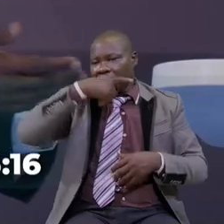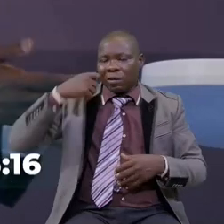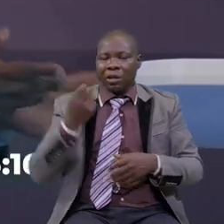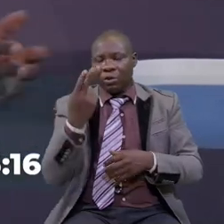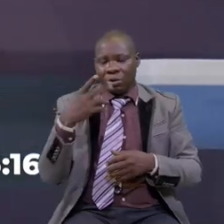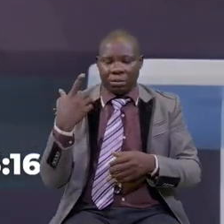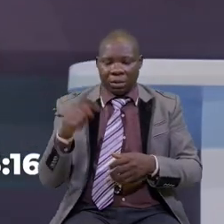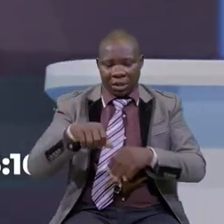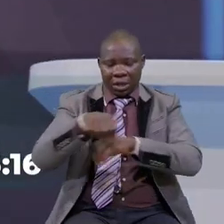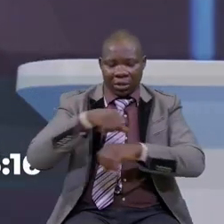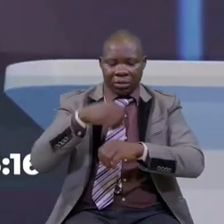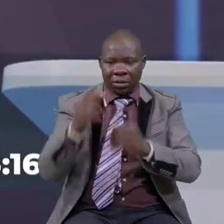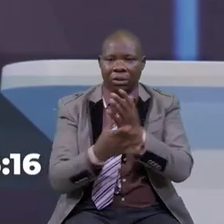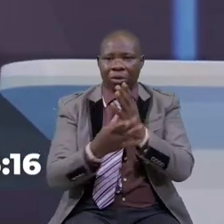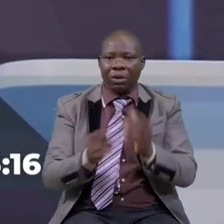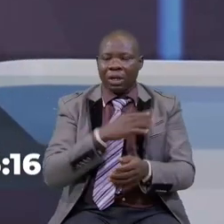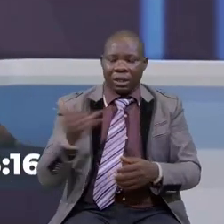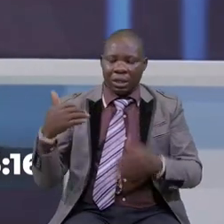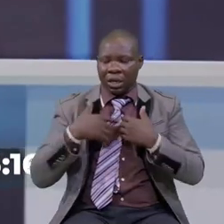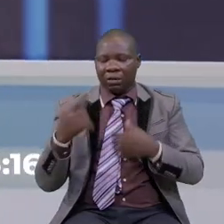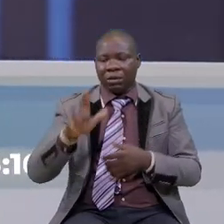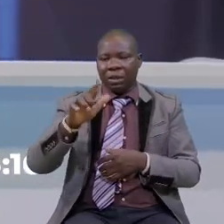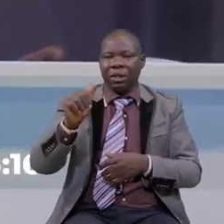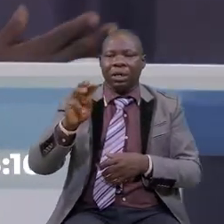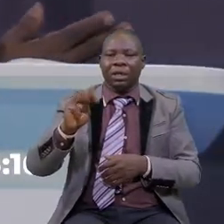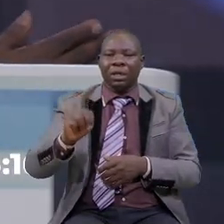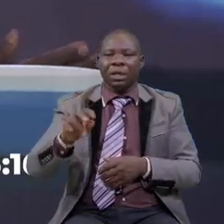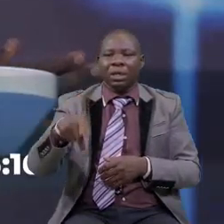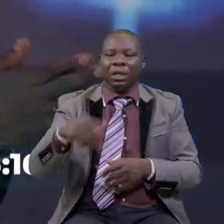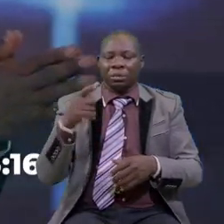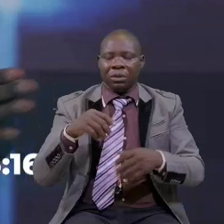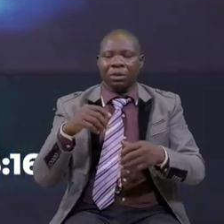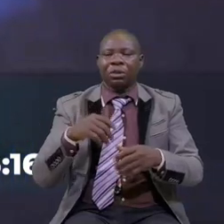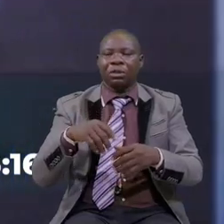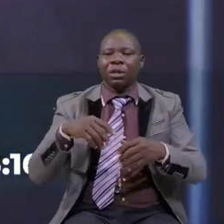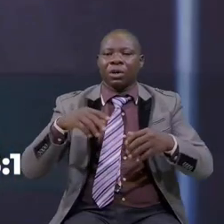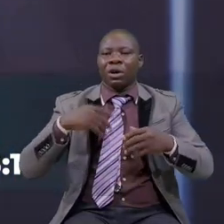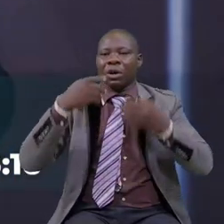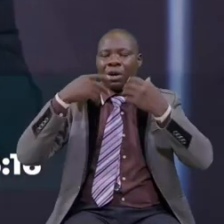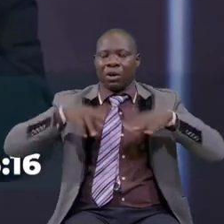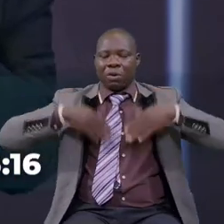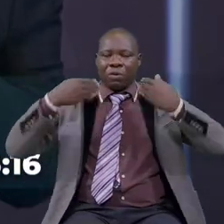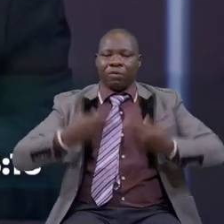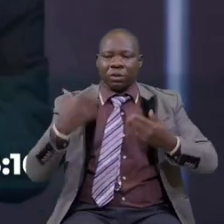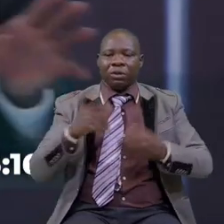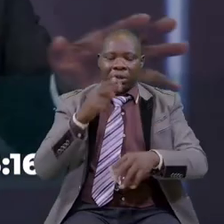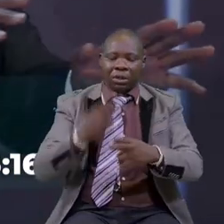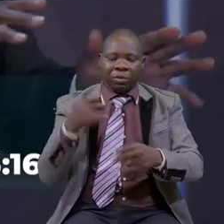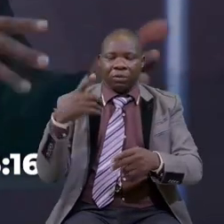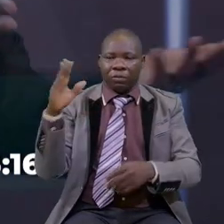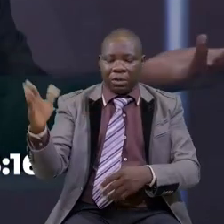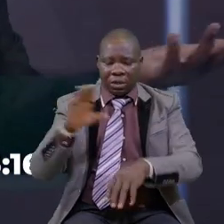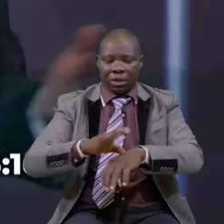l'huile, et elles ont la lampe, elles ont la profession, elles ont le nom de leur église, ils ont la dénomination, ils ont le